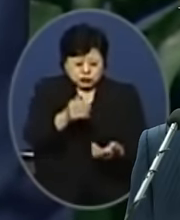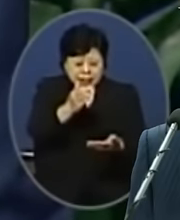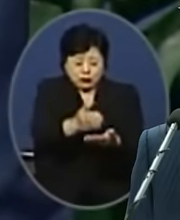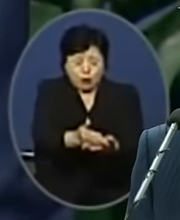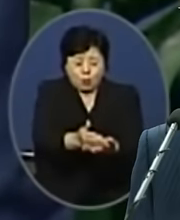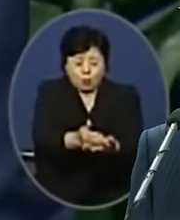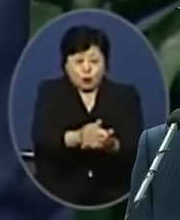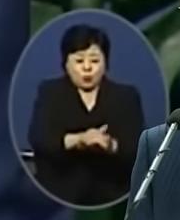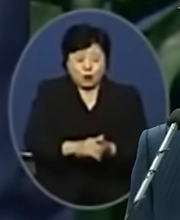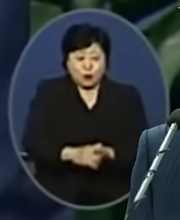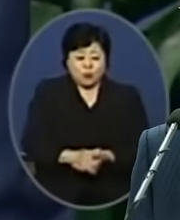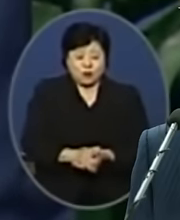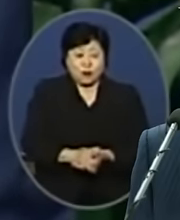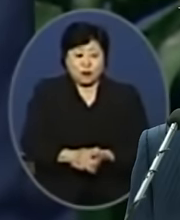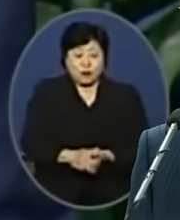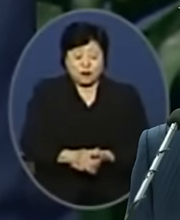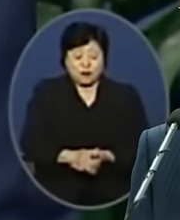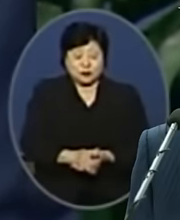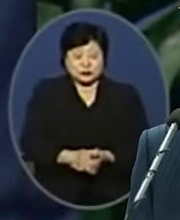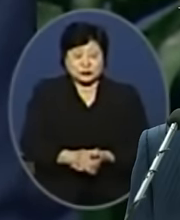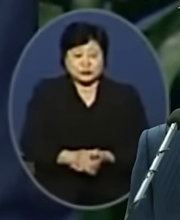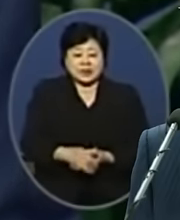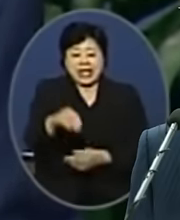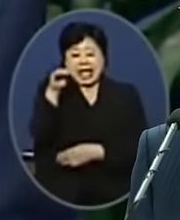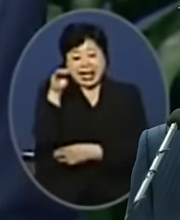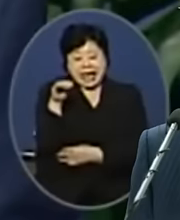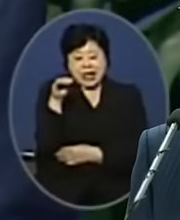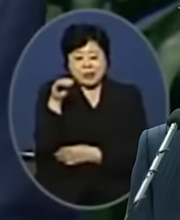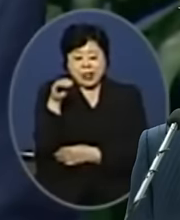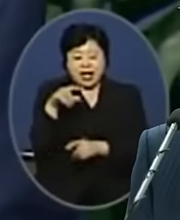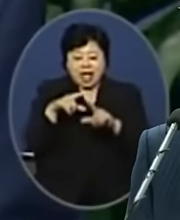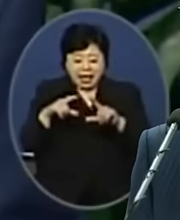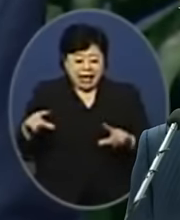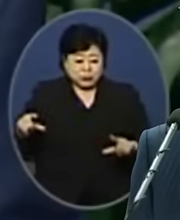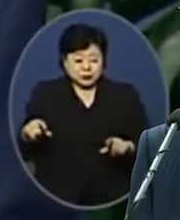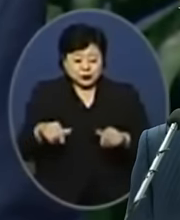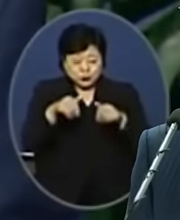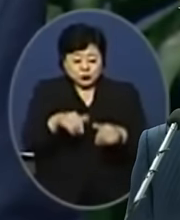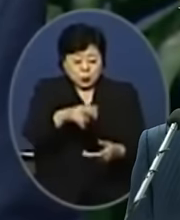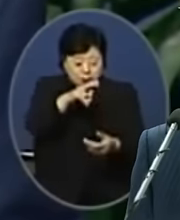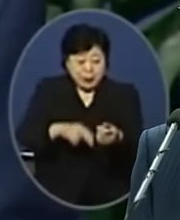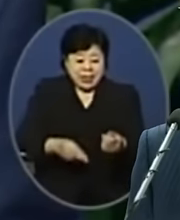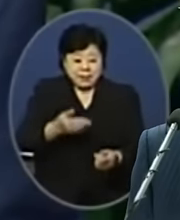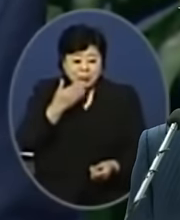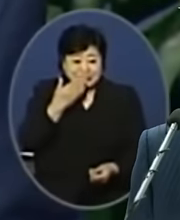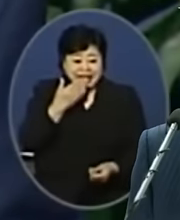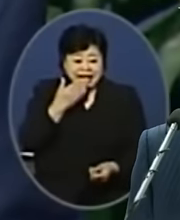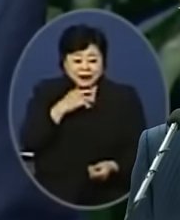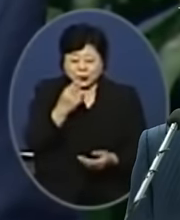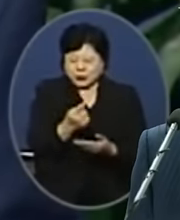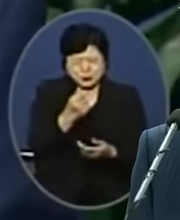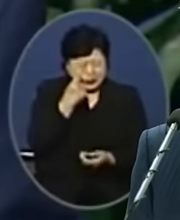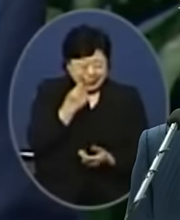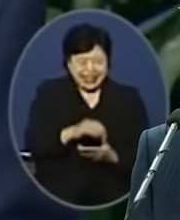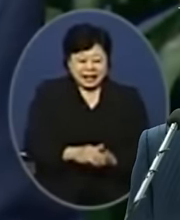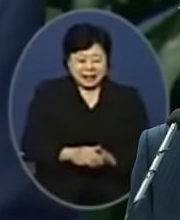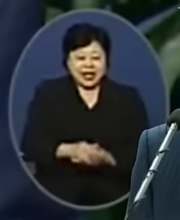우물에 죽게 하는 것보다는 애굽의 종으로 팔아먹자. 애굽에 내려가면 자기 다시 돌아오지 못하니까